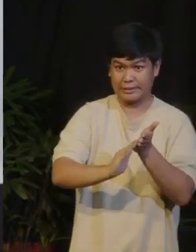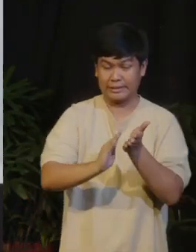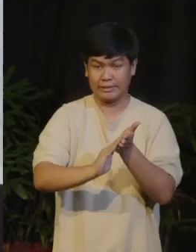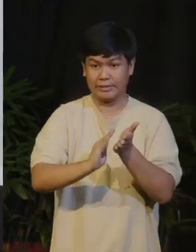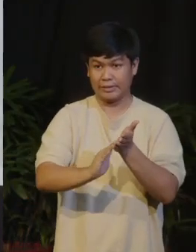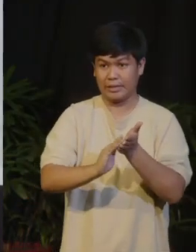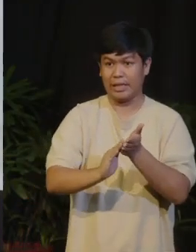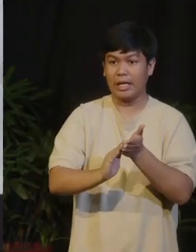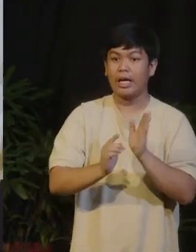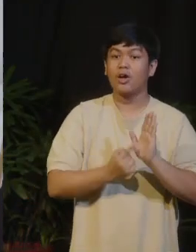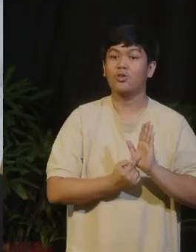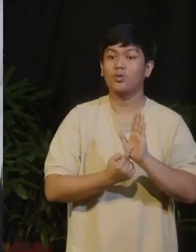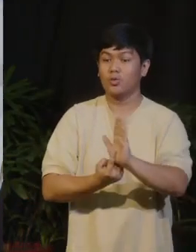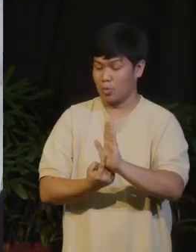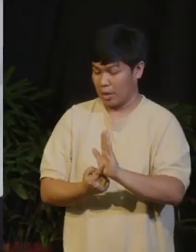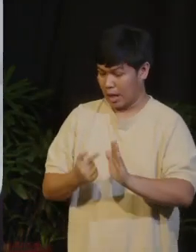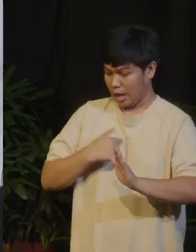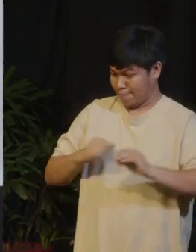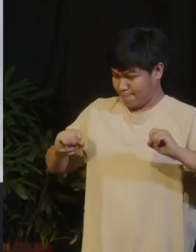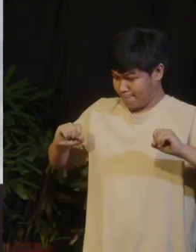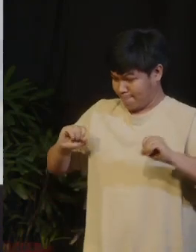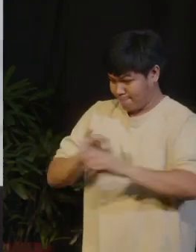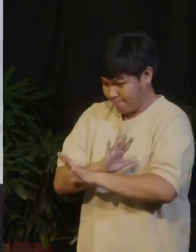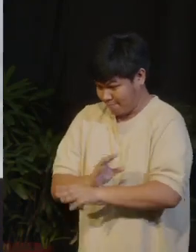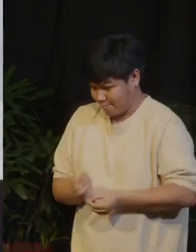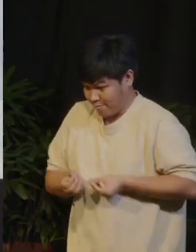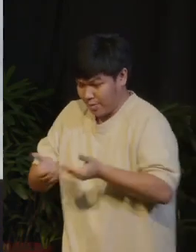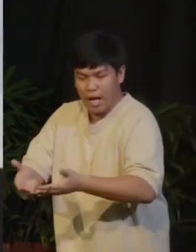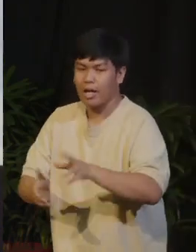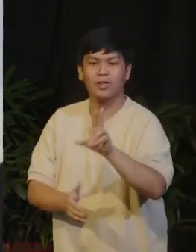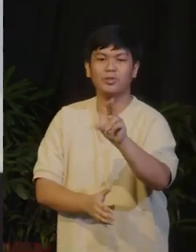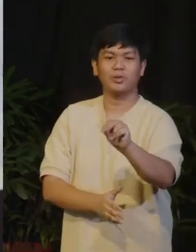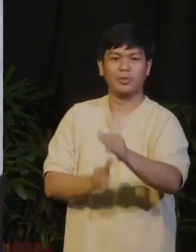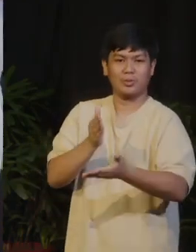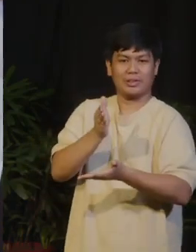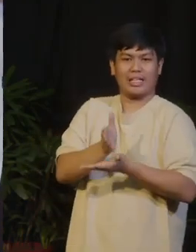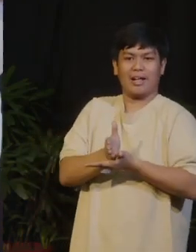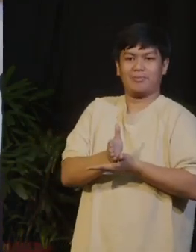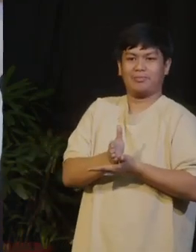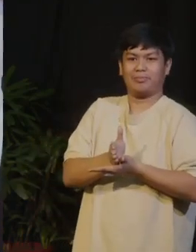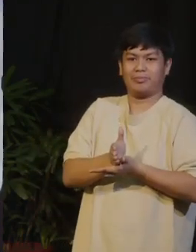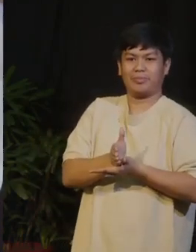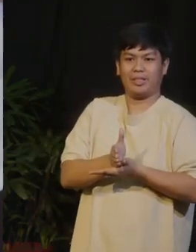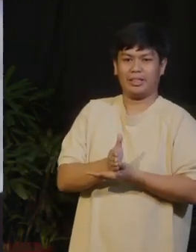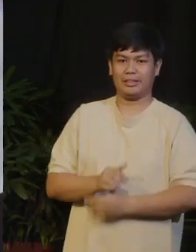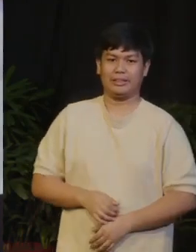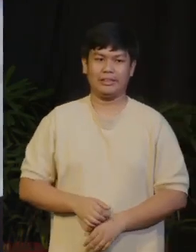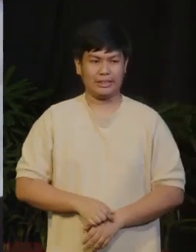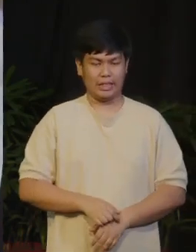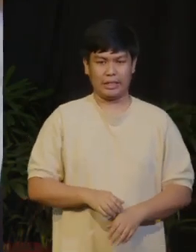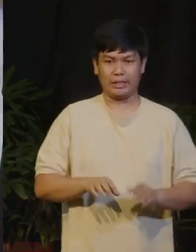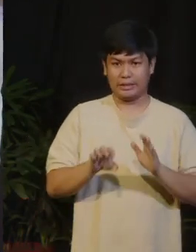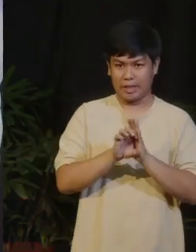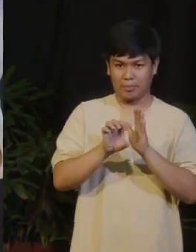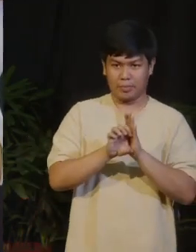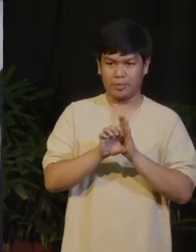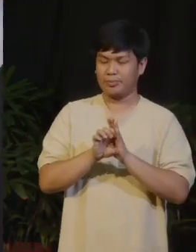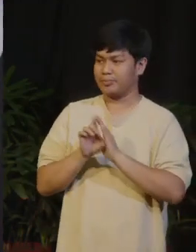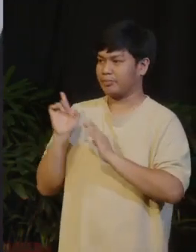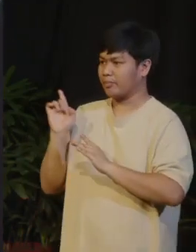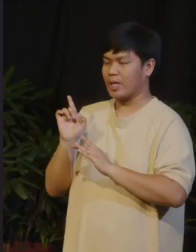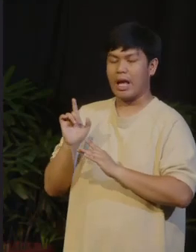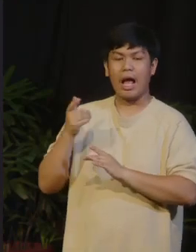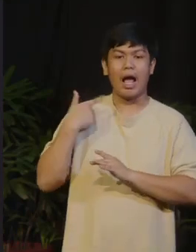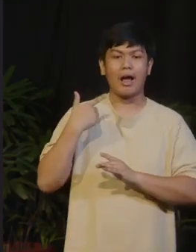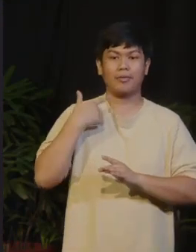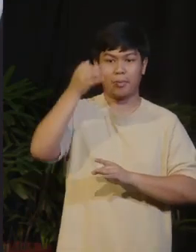sakit, ng vengeance doon sa nagkasala sa inyo. Yung po ang isang definition na maganda, sabi ni Dr.